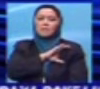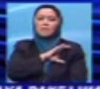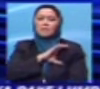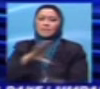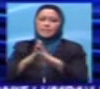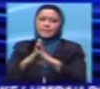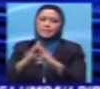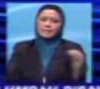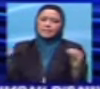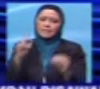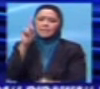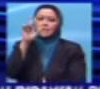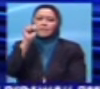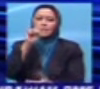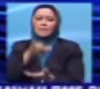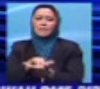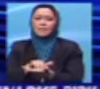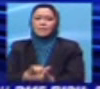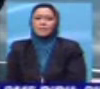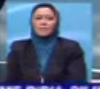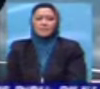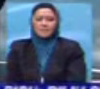berkenaan.